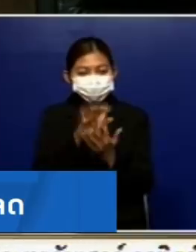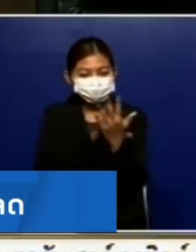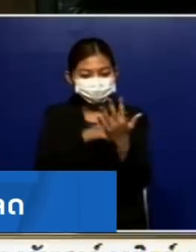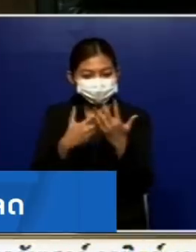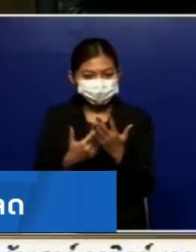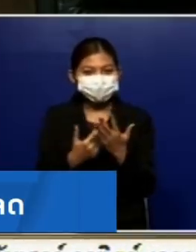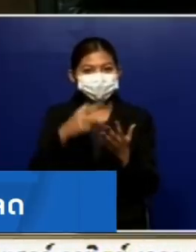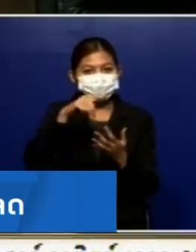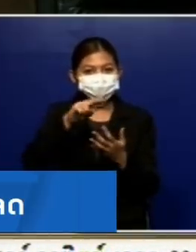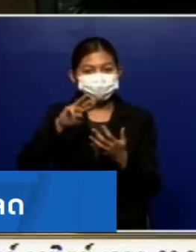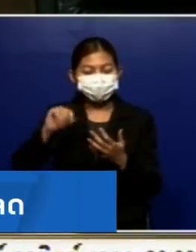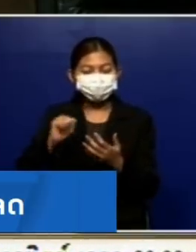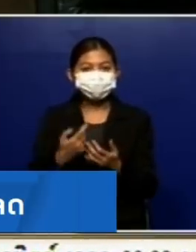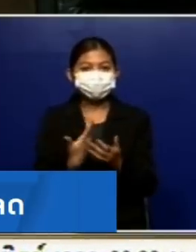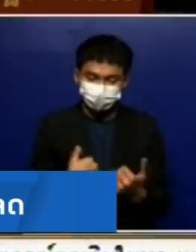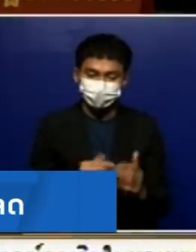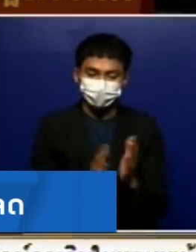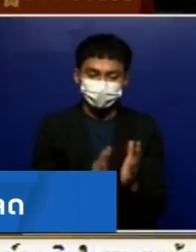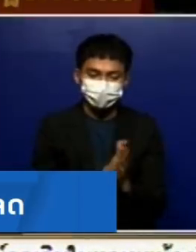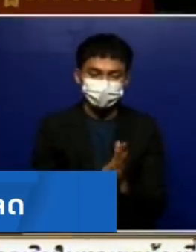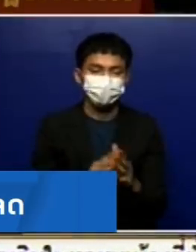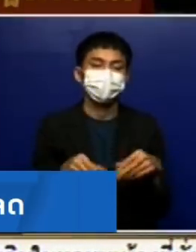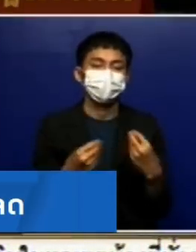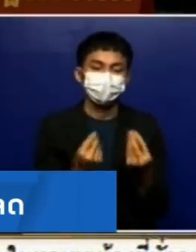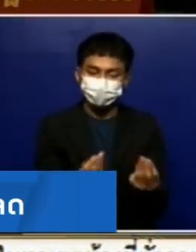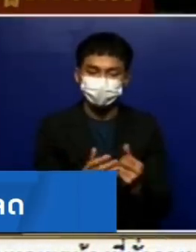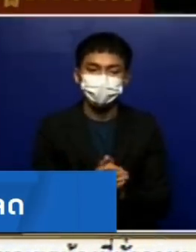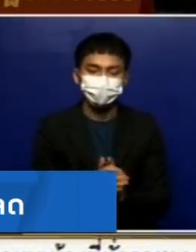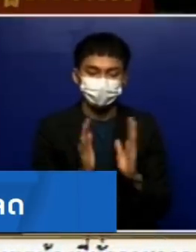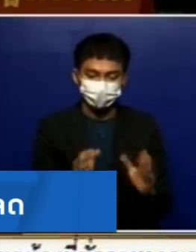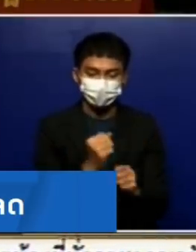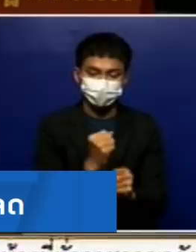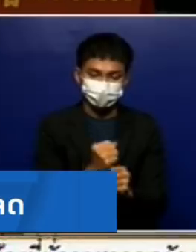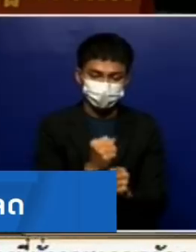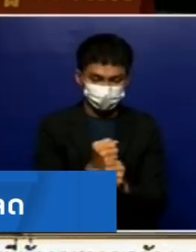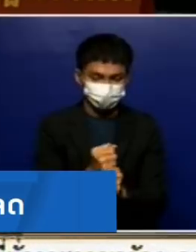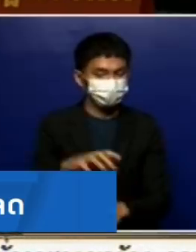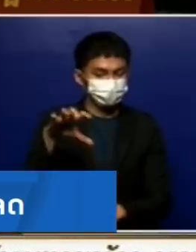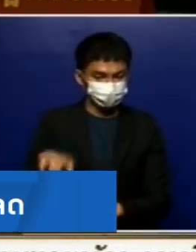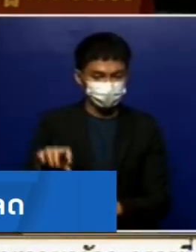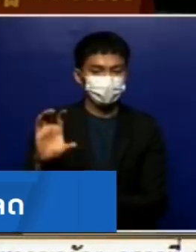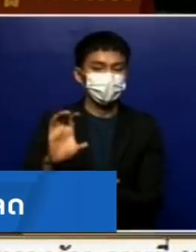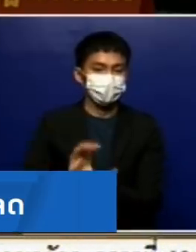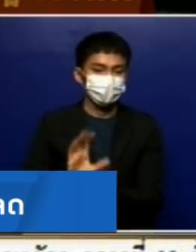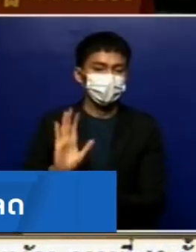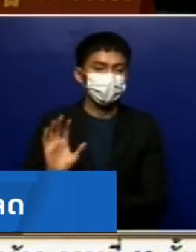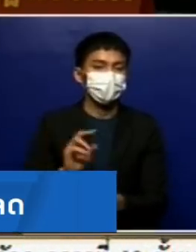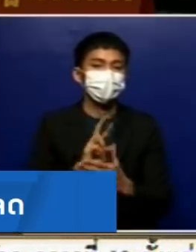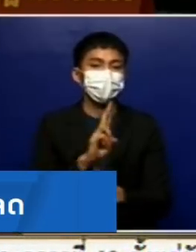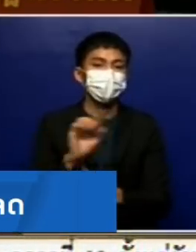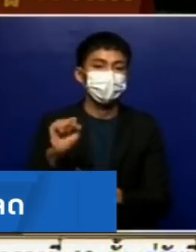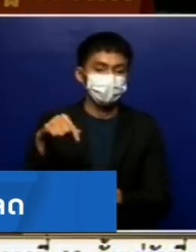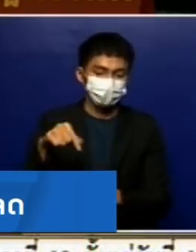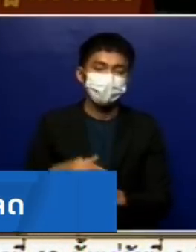ยชีวิตดีขึ้นไม่ว่ากันแต่ถามใจประชาชนทุกคนนะครับปี64มีใครคิดว่าชีวิตเราดีขึ้นบ้างคำตอบคือคนส่วนใหญ่ไม่